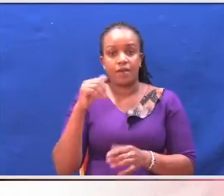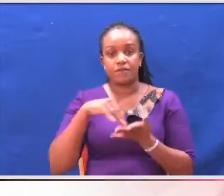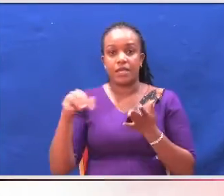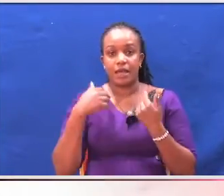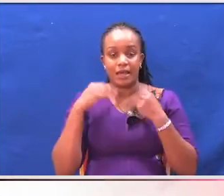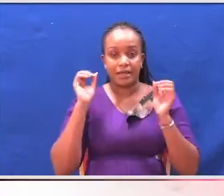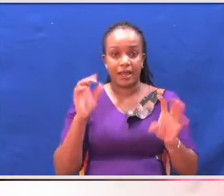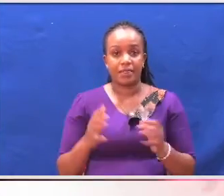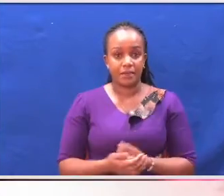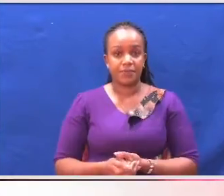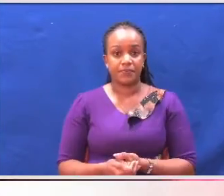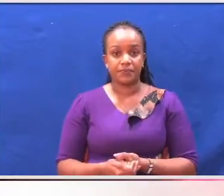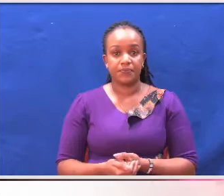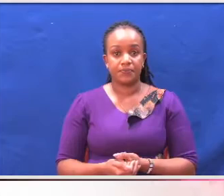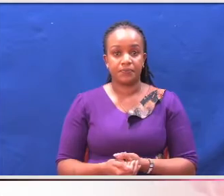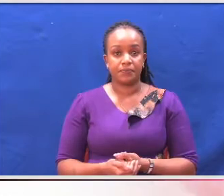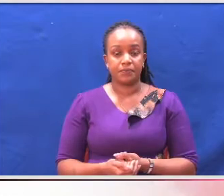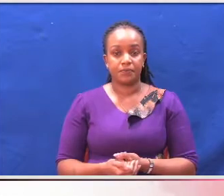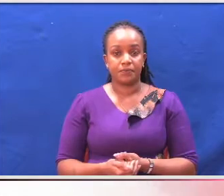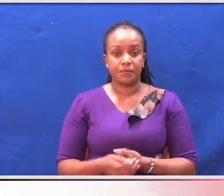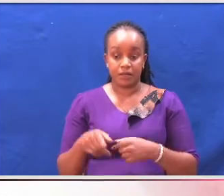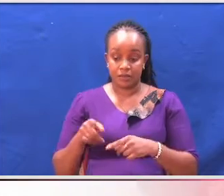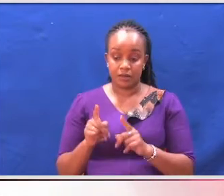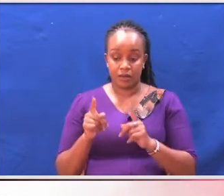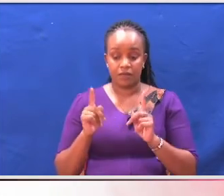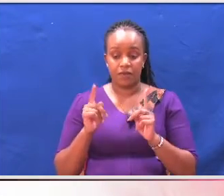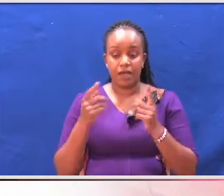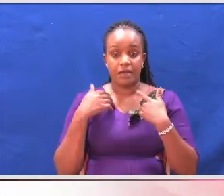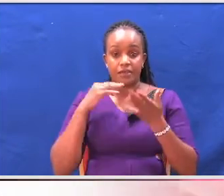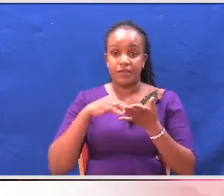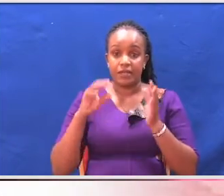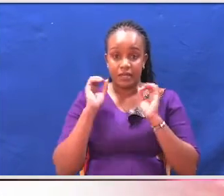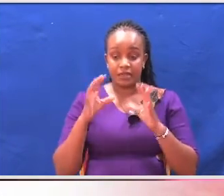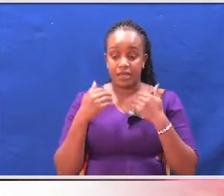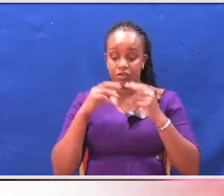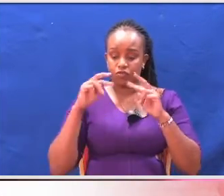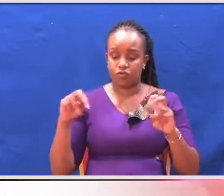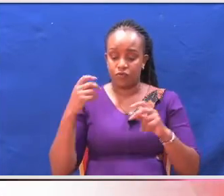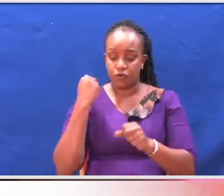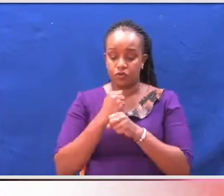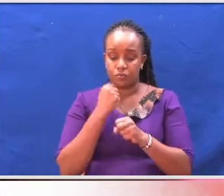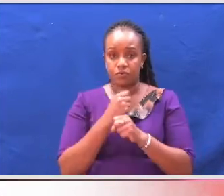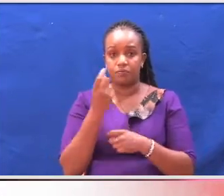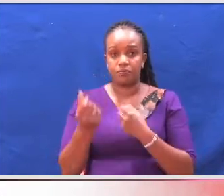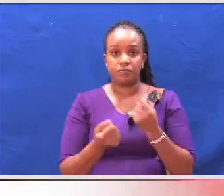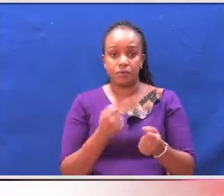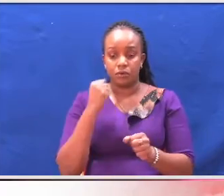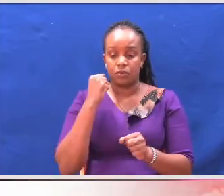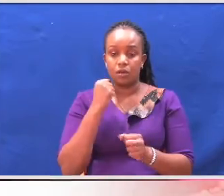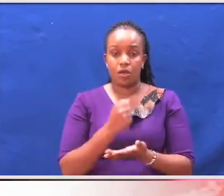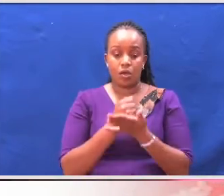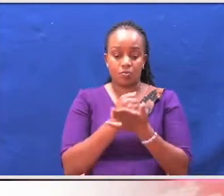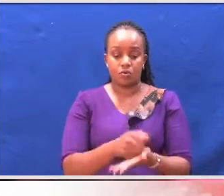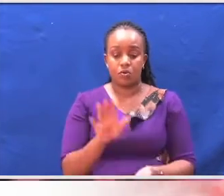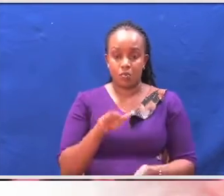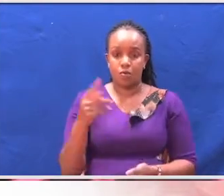of fees. Sasa ibidi atafute kibarua afanye. Anafanya tu kwa anasaidia mama tu kusaidia